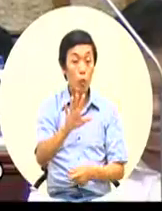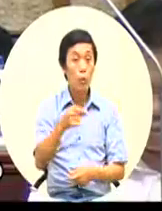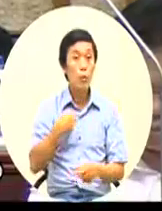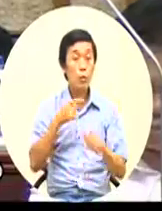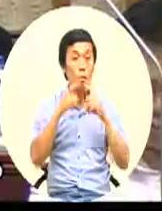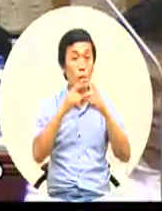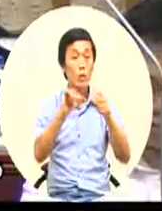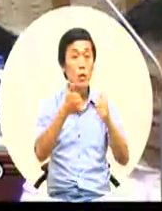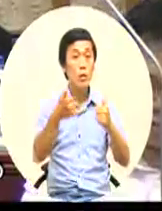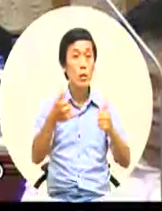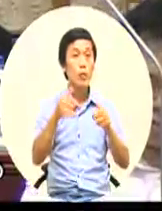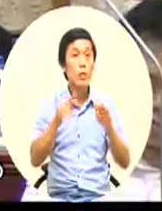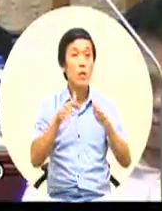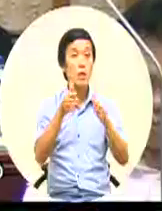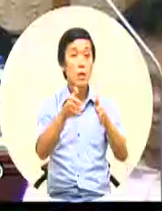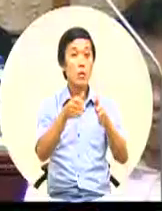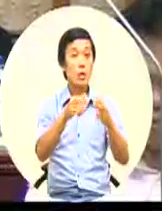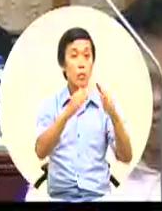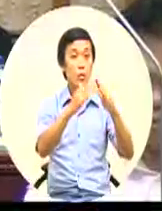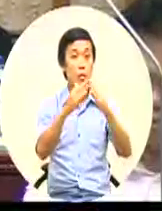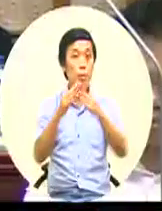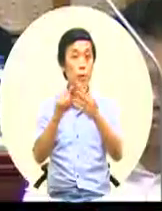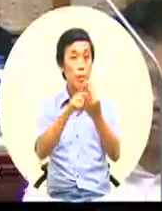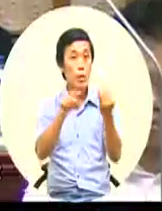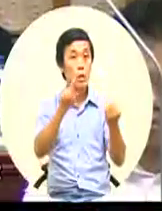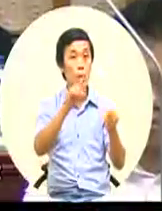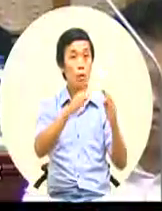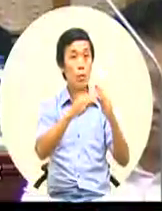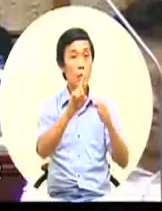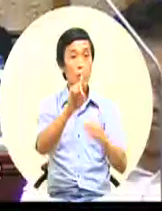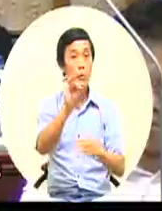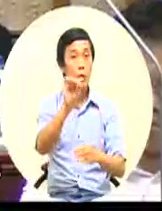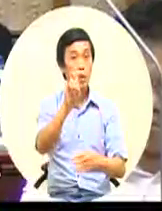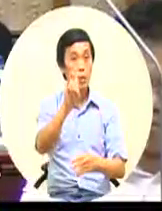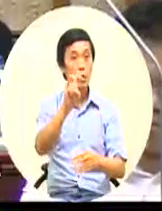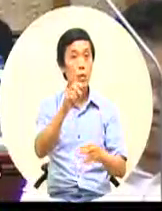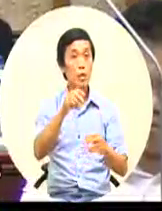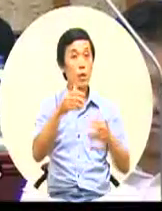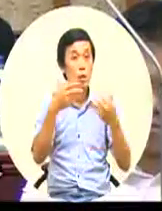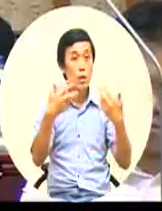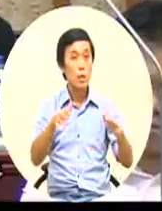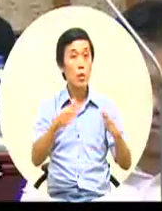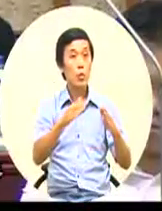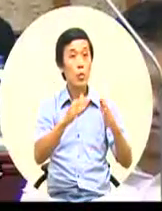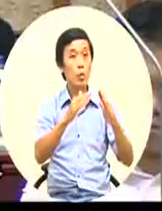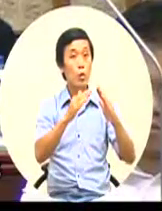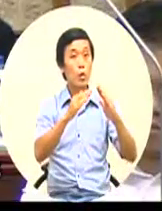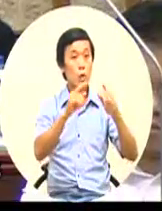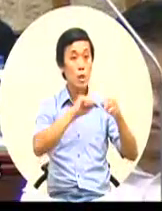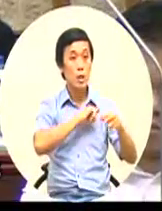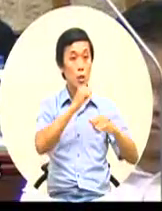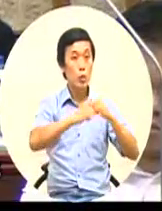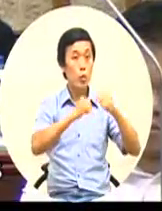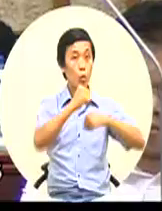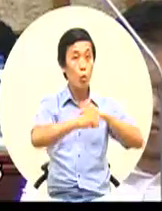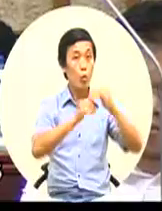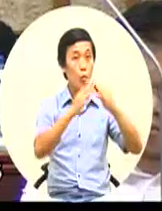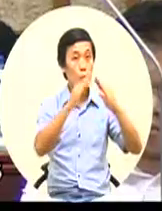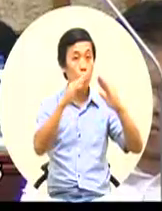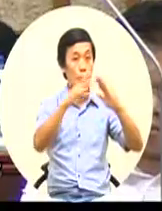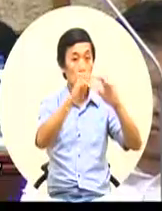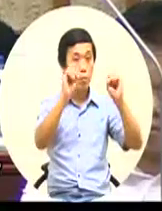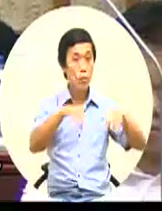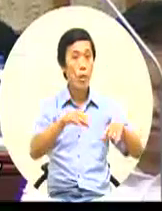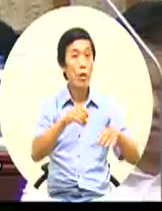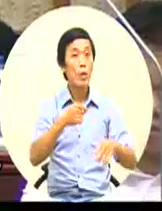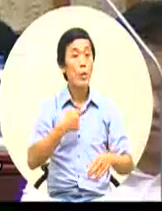想在众多的120户里面，很多自动拆迁的，议员你应该知道。 所以现在还没有完全共识嘛？